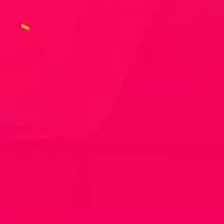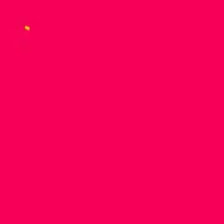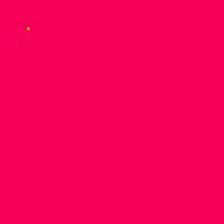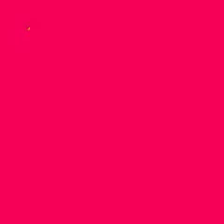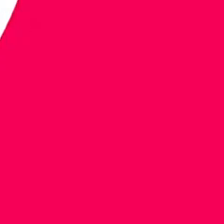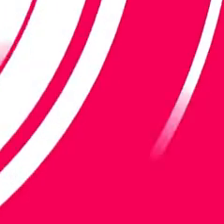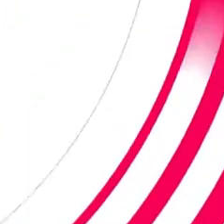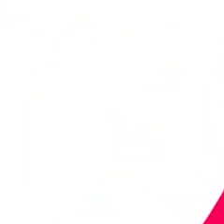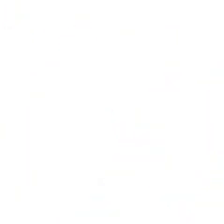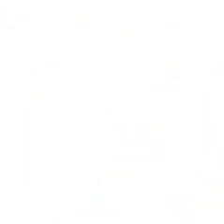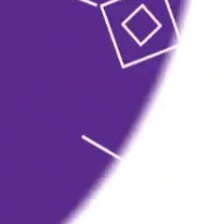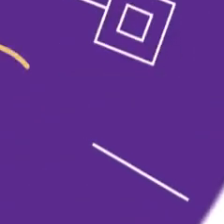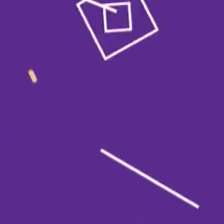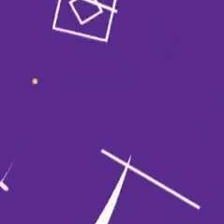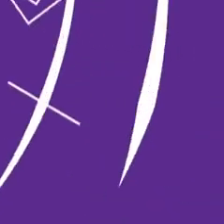sangat